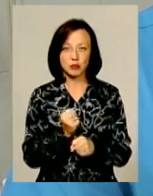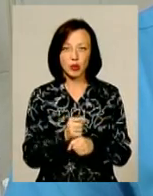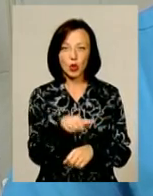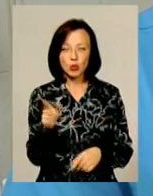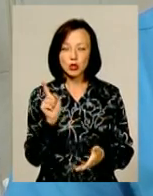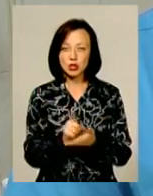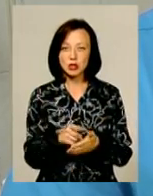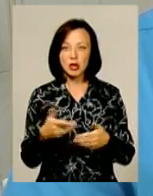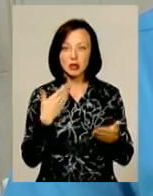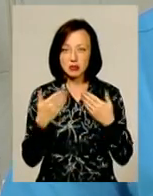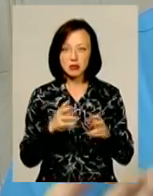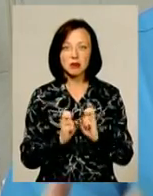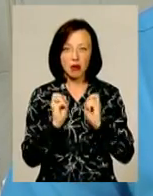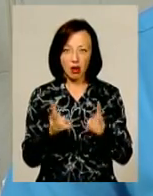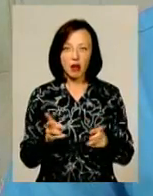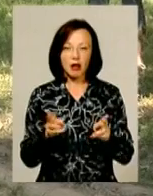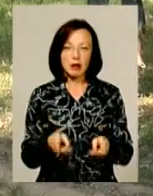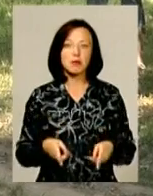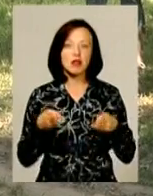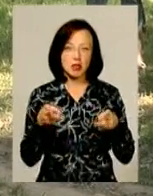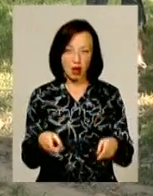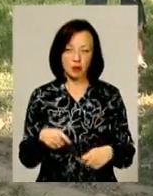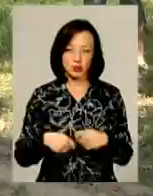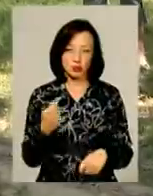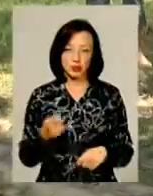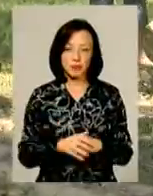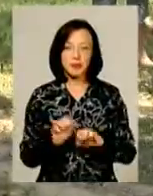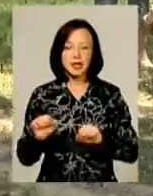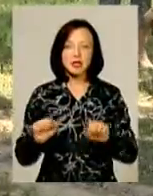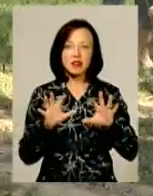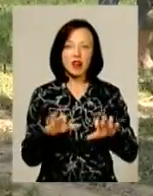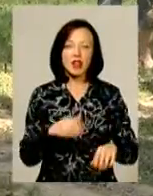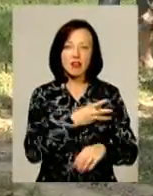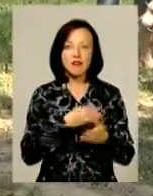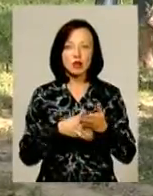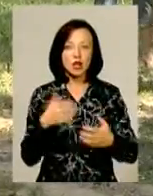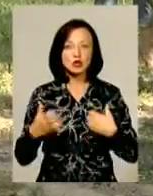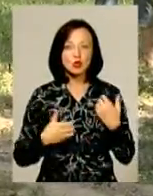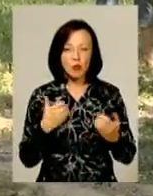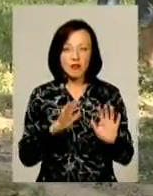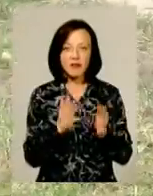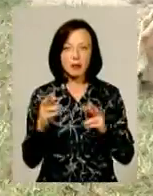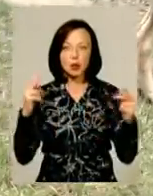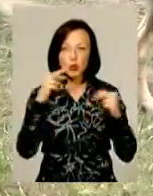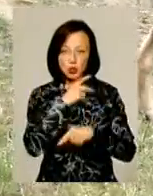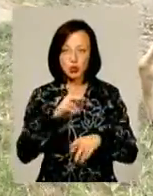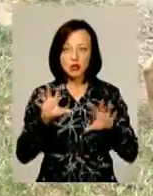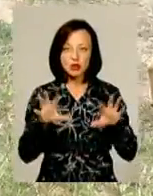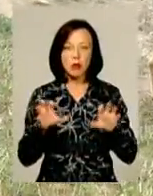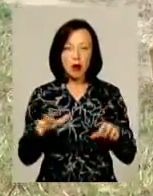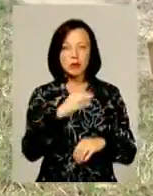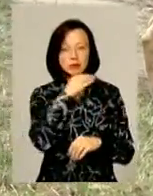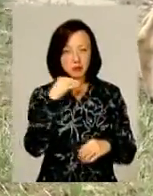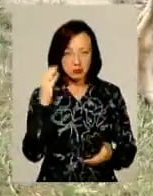повинні до цього відноситися як до кримінального преступлення. Захисники тварин та волонтери тим часом дуже стурбовані, адже випадки отруєння собак не